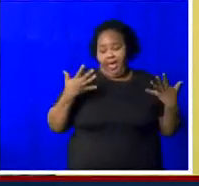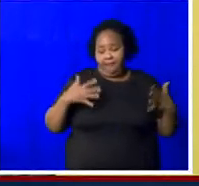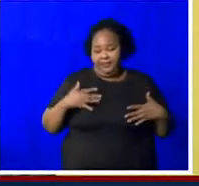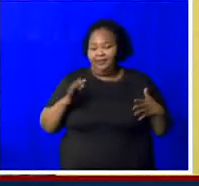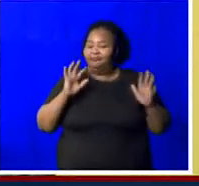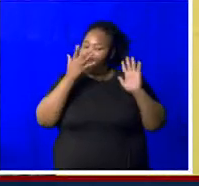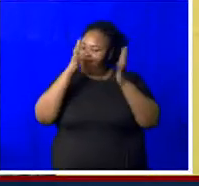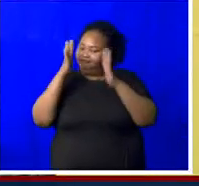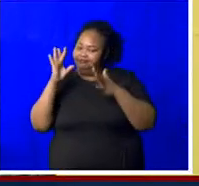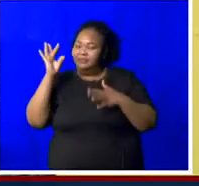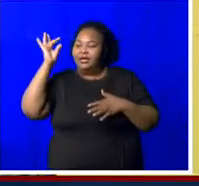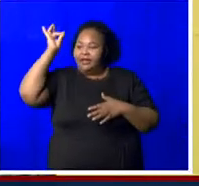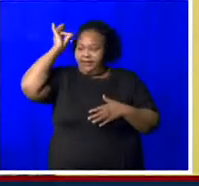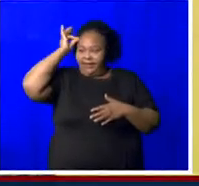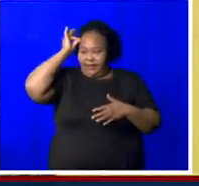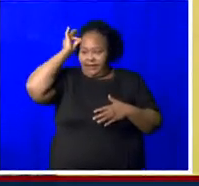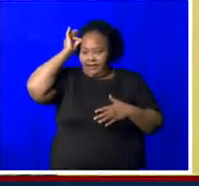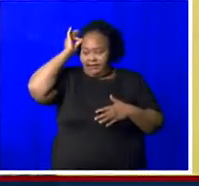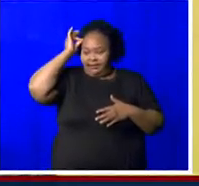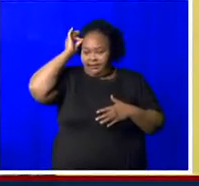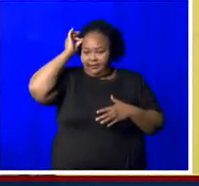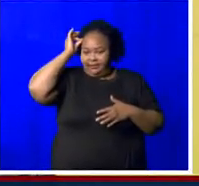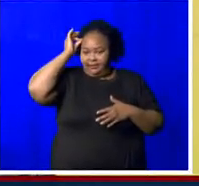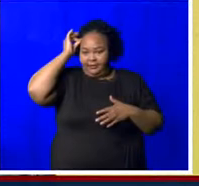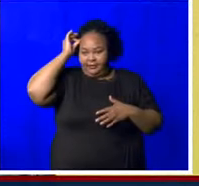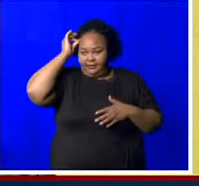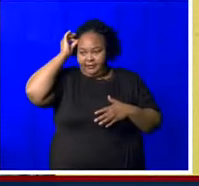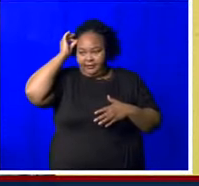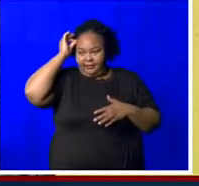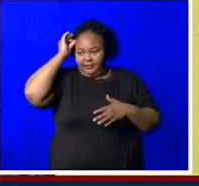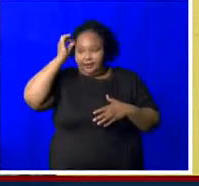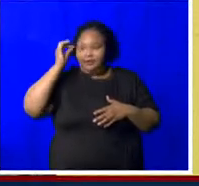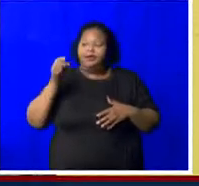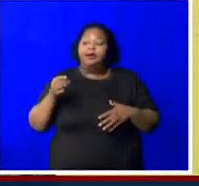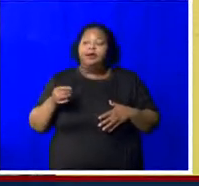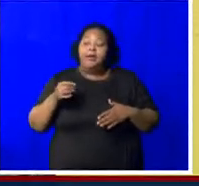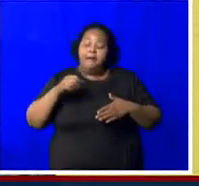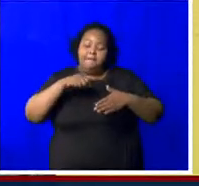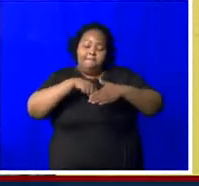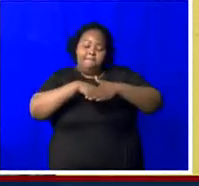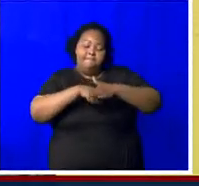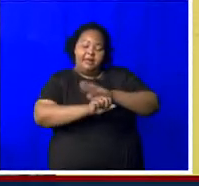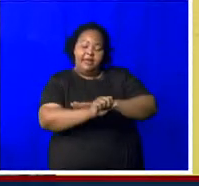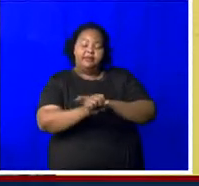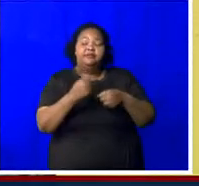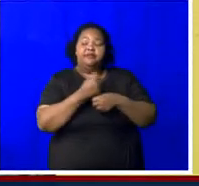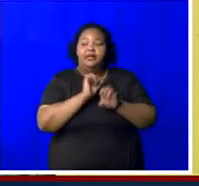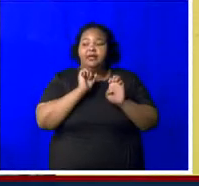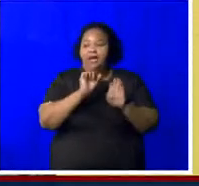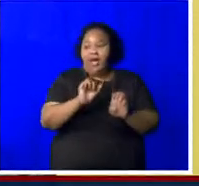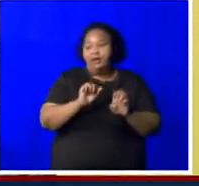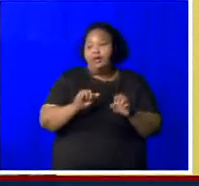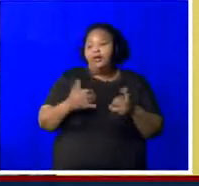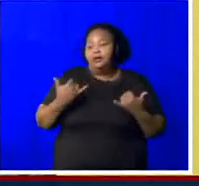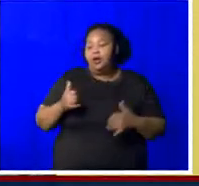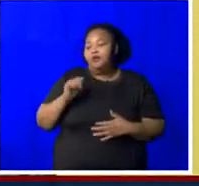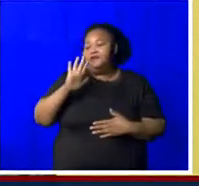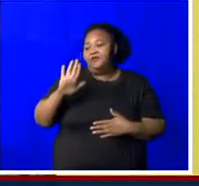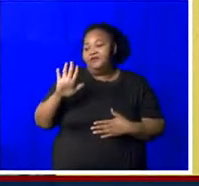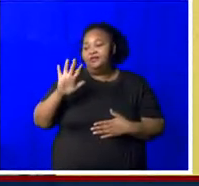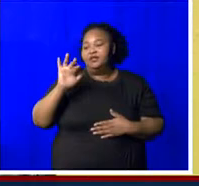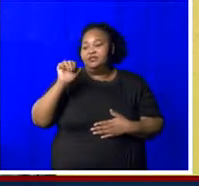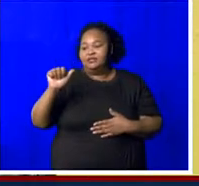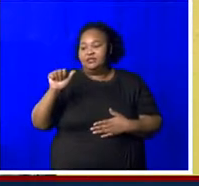minyaka lengaka simakadze amletha emhlabeni, especially sisifundza sakamanzini